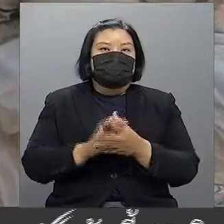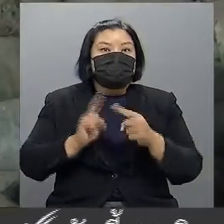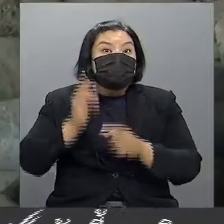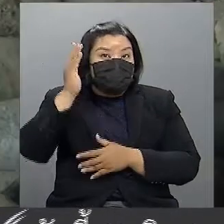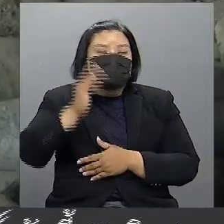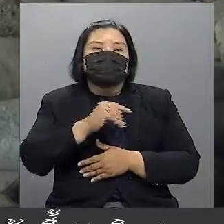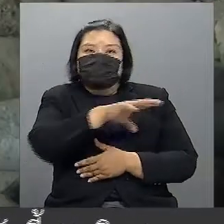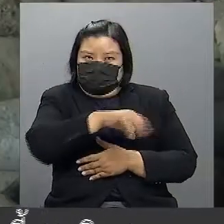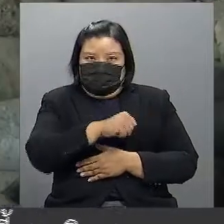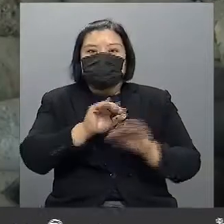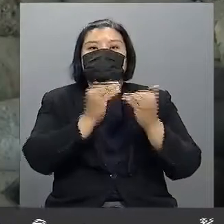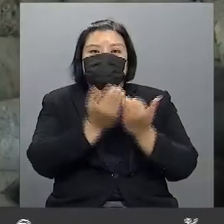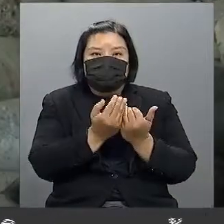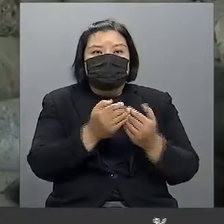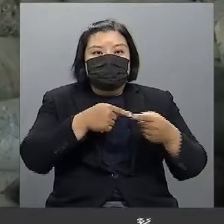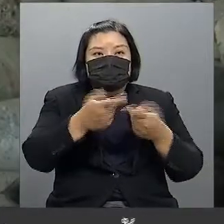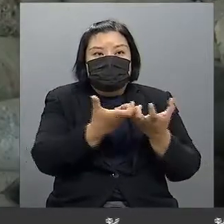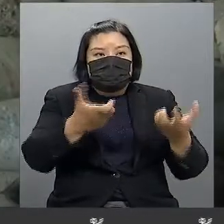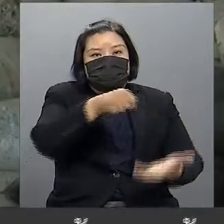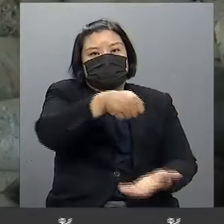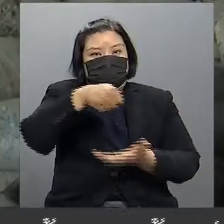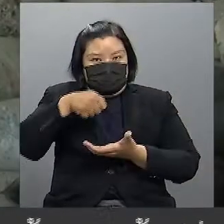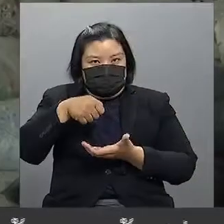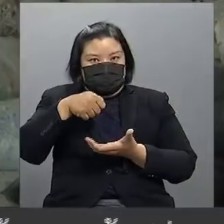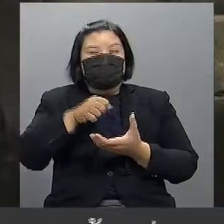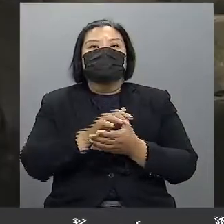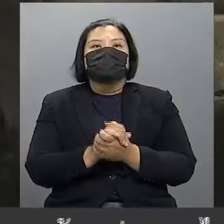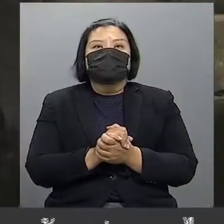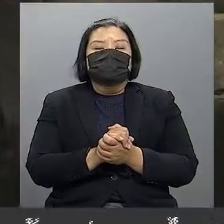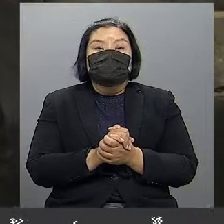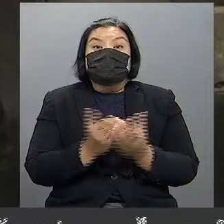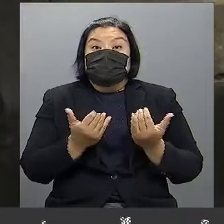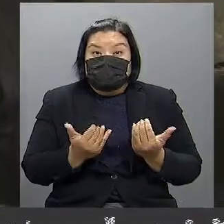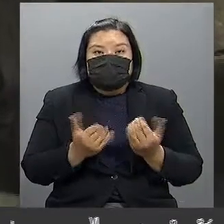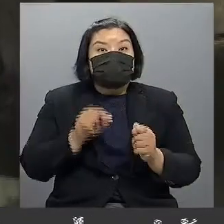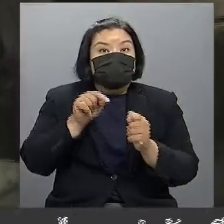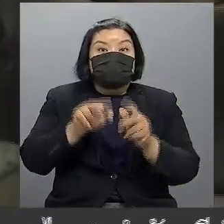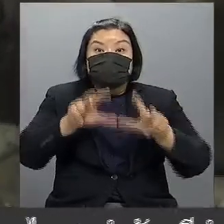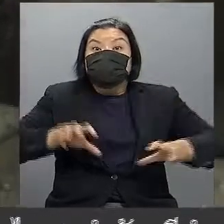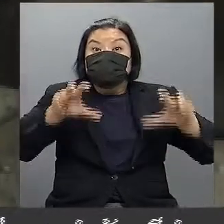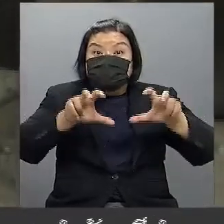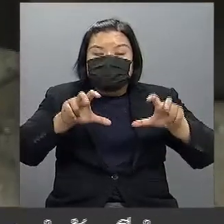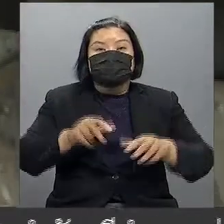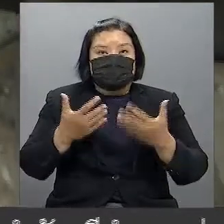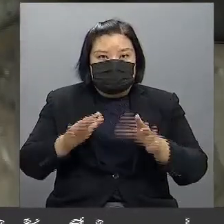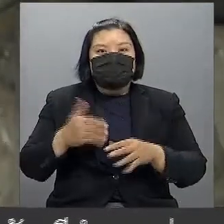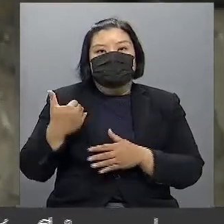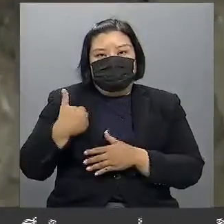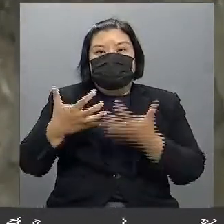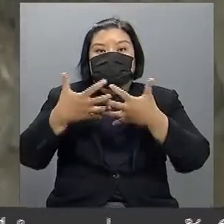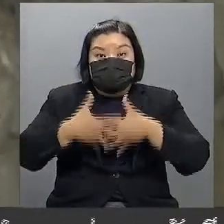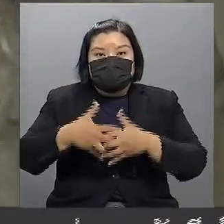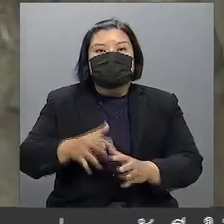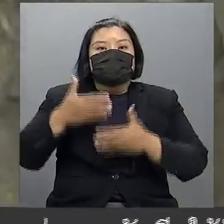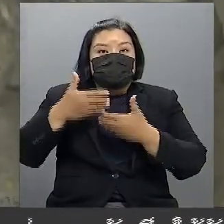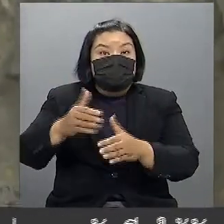วเรือนอีก ขยะจากเทศบาลตำบลสุเทพจะถูกจัดส่งไปยังโรงงานแปรรูปขยะโครงการขย